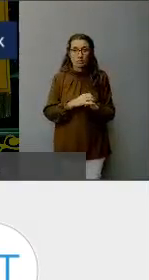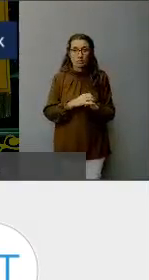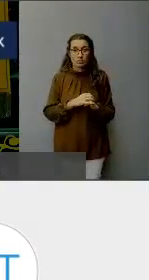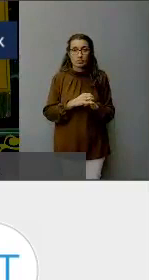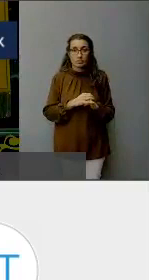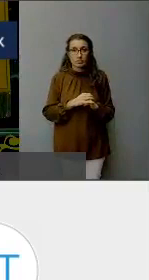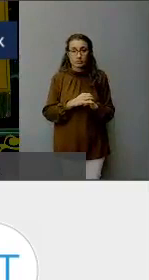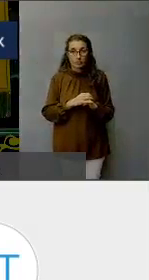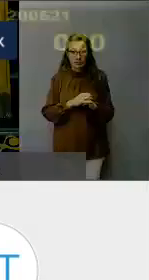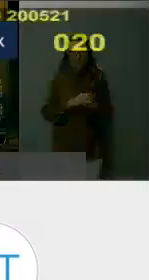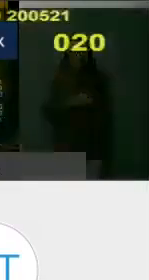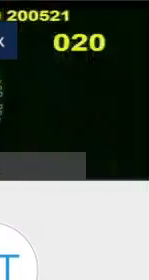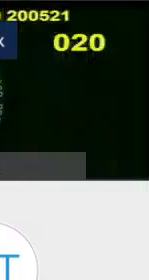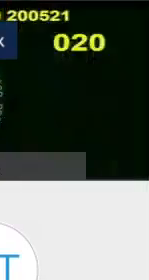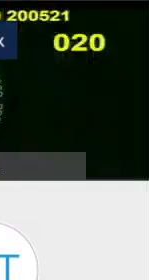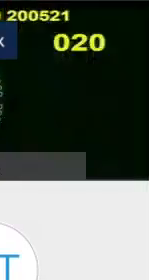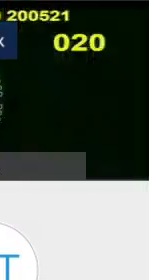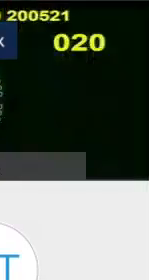vota